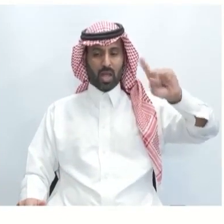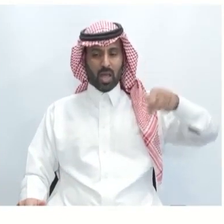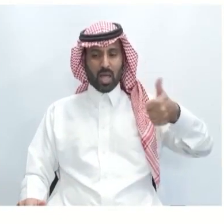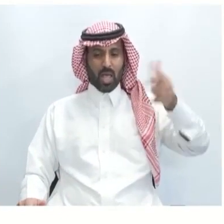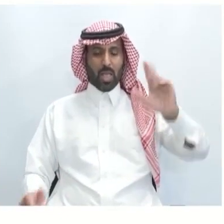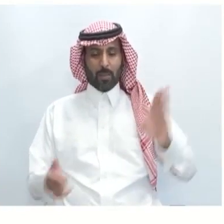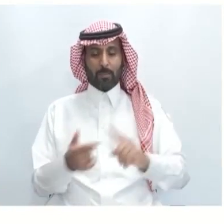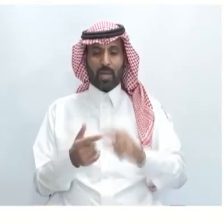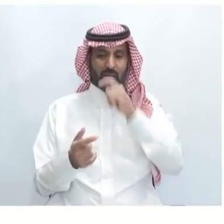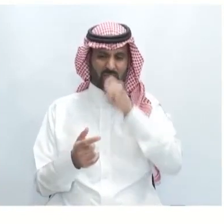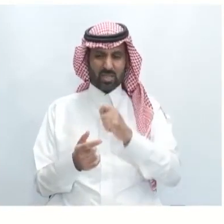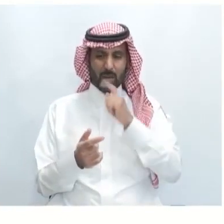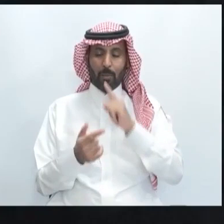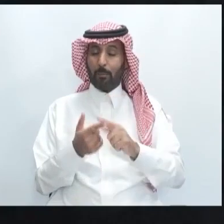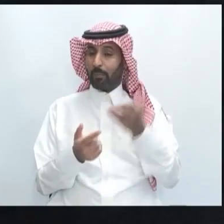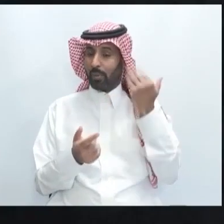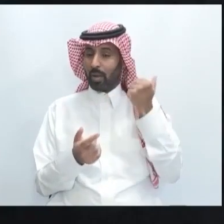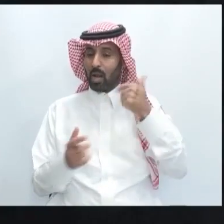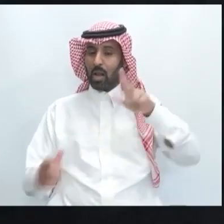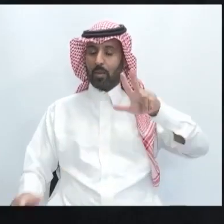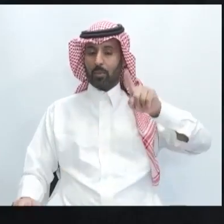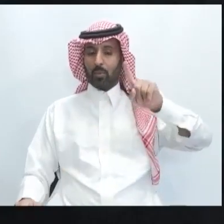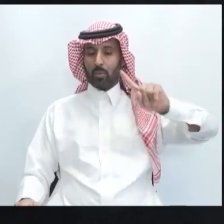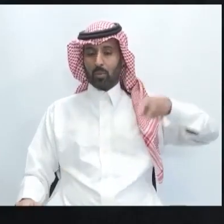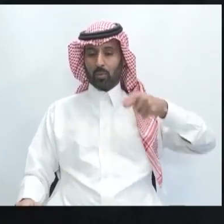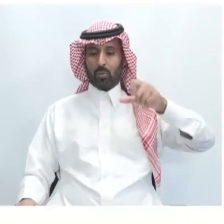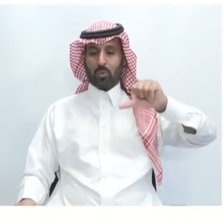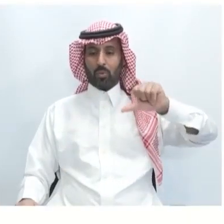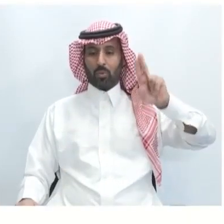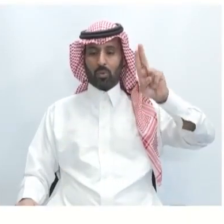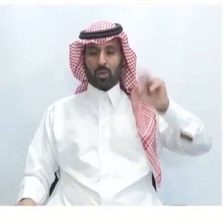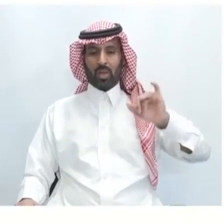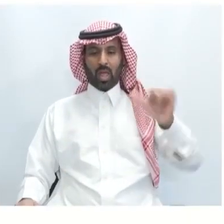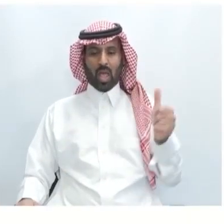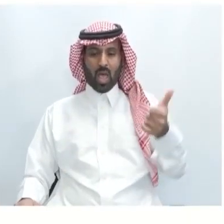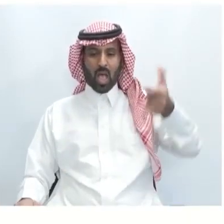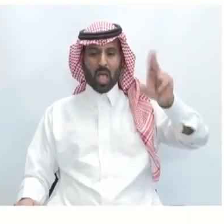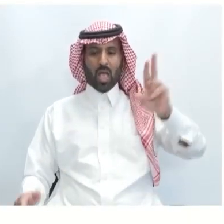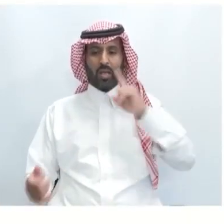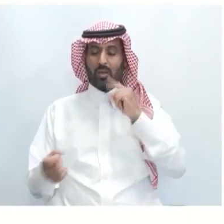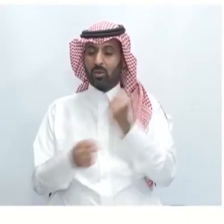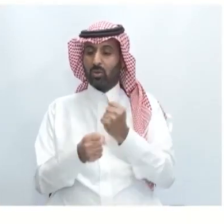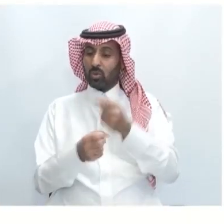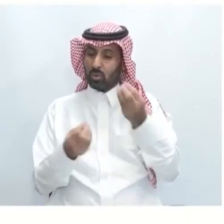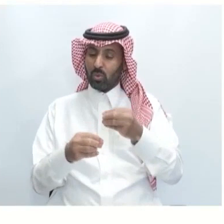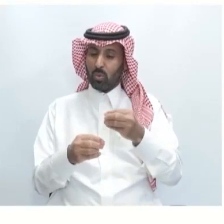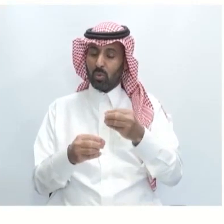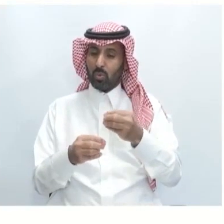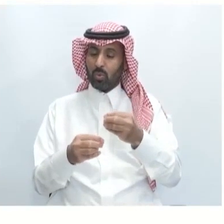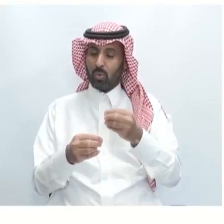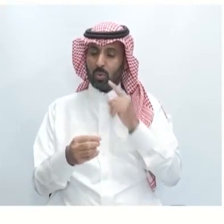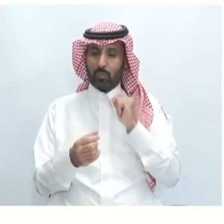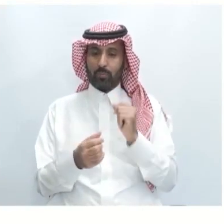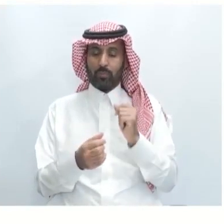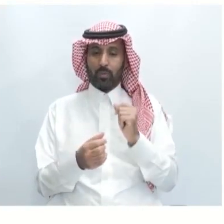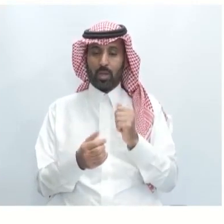اذا درس البروتينات فكره الرئيسيه في درس البروتينات تؤدي البروتينات وظائف اساسيه تشمل وظائف